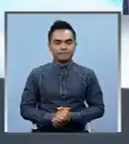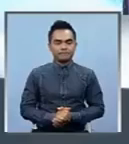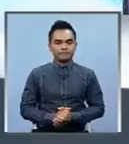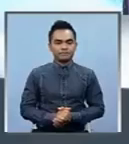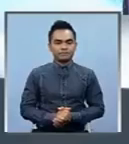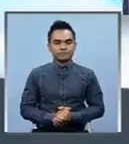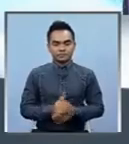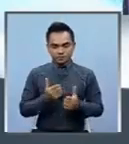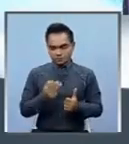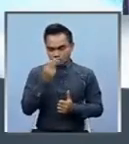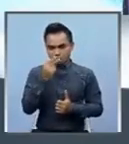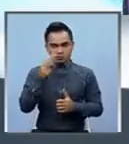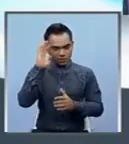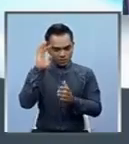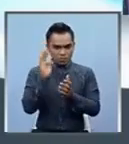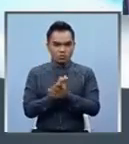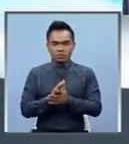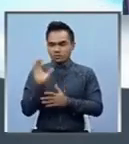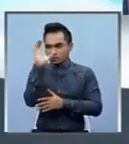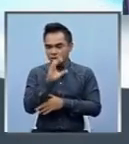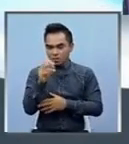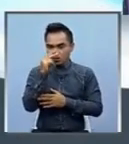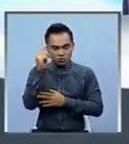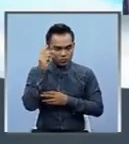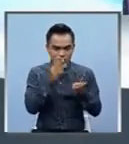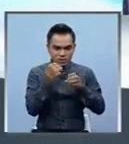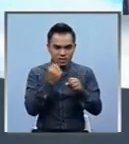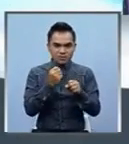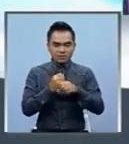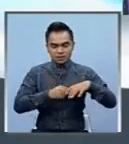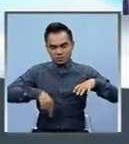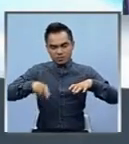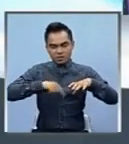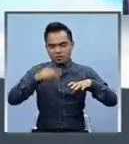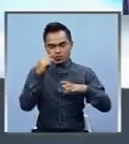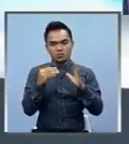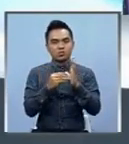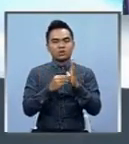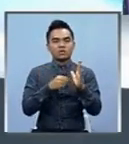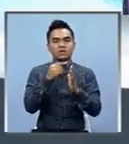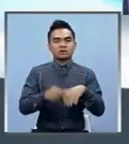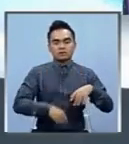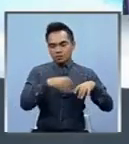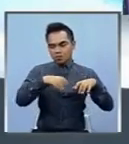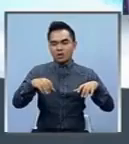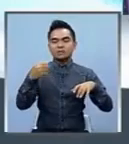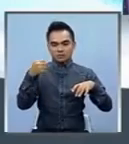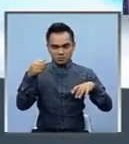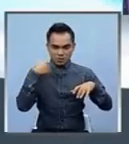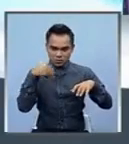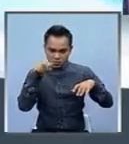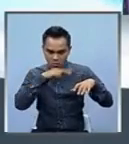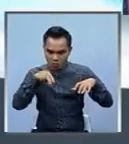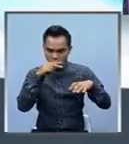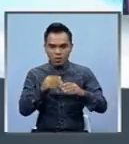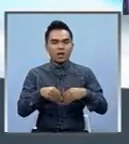ค่ะตอนนี้ตำรวจมีการระดมกำลังนะคะดูแลความปลอดภัยในพื้นที่กรุงเทพมหานคร10กว่าจุดนะคะเพื่อที่จะสร้างความมั่นใจให้กับประช